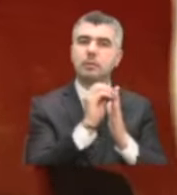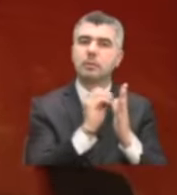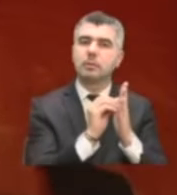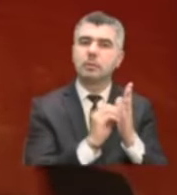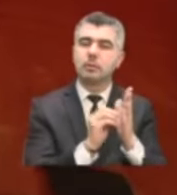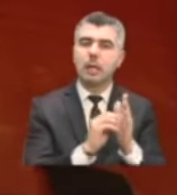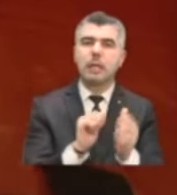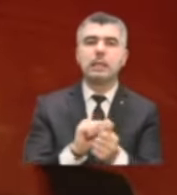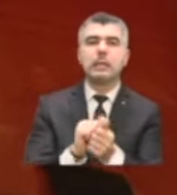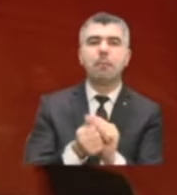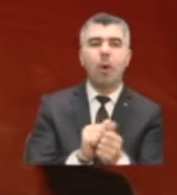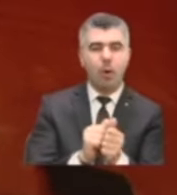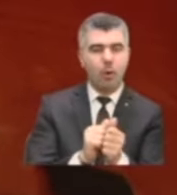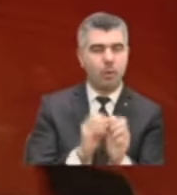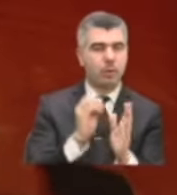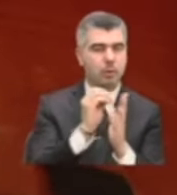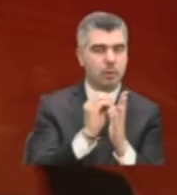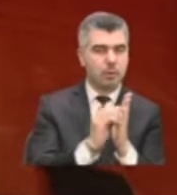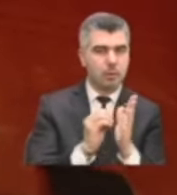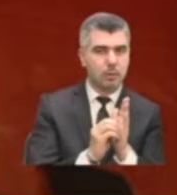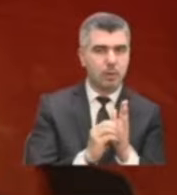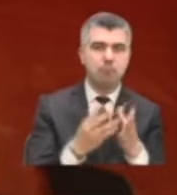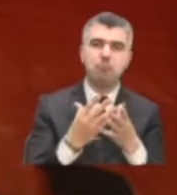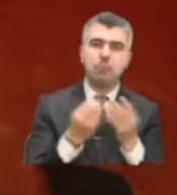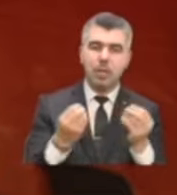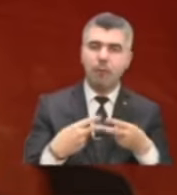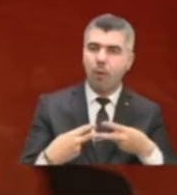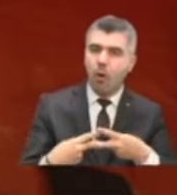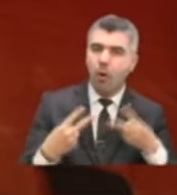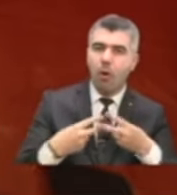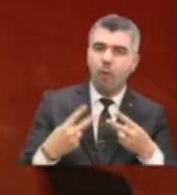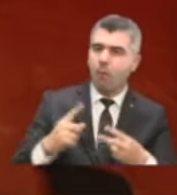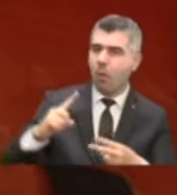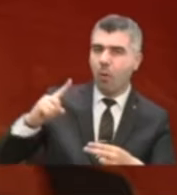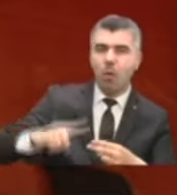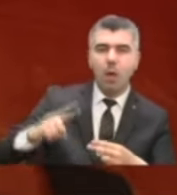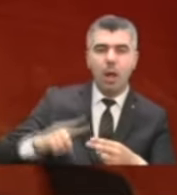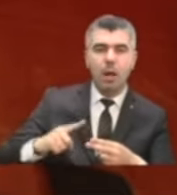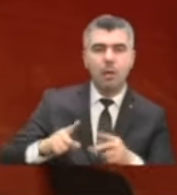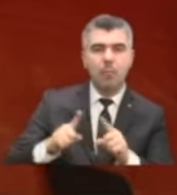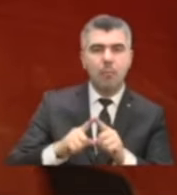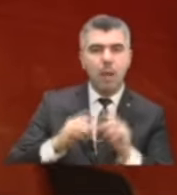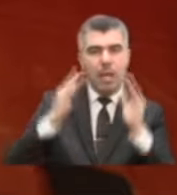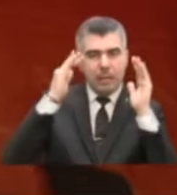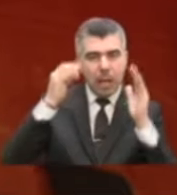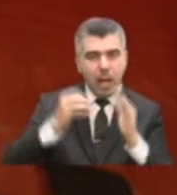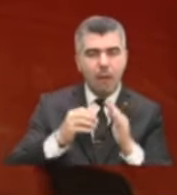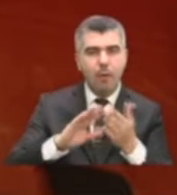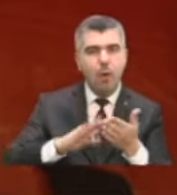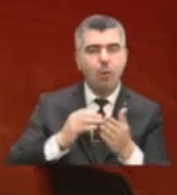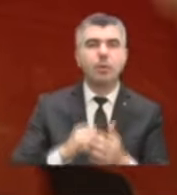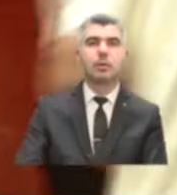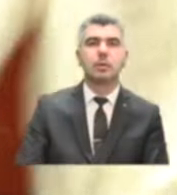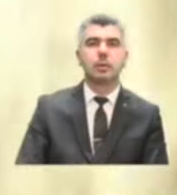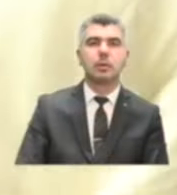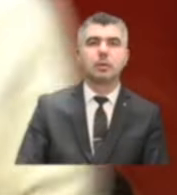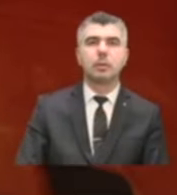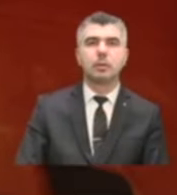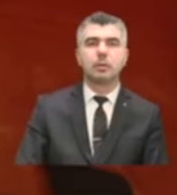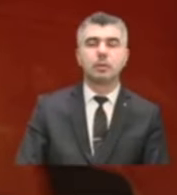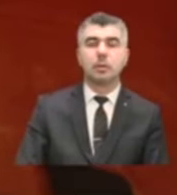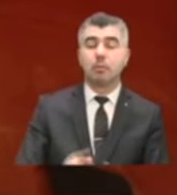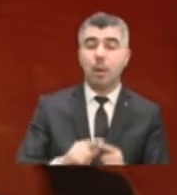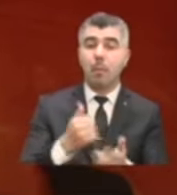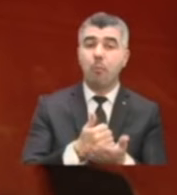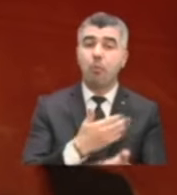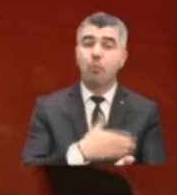الرياضية الوطنية، إضافة إلى عدد أخرى من المحتويات يتم نشرها بشكل يومي بالتعريف بالثقافة والتراث والهوية المغربية. مسؤولية